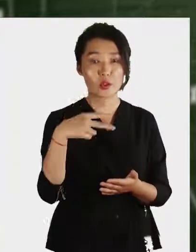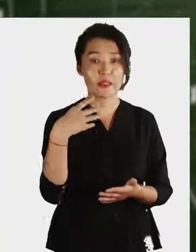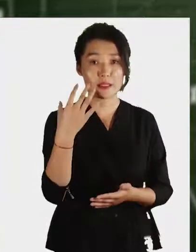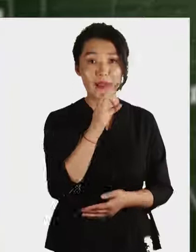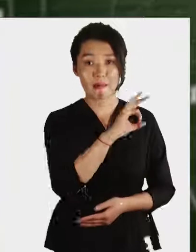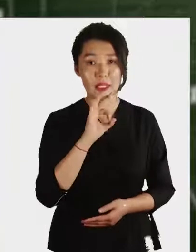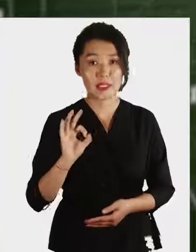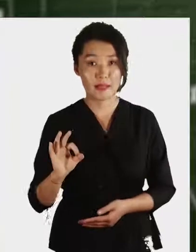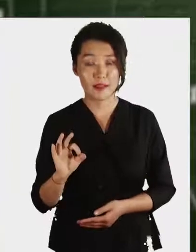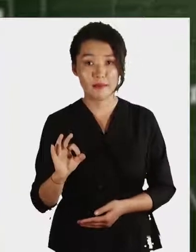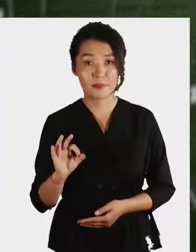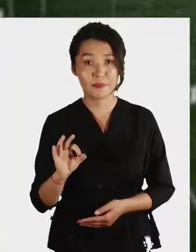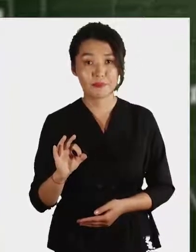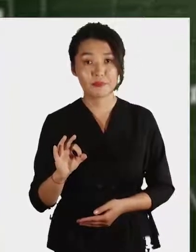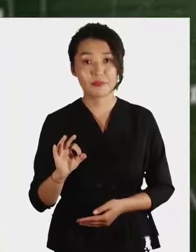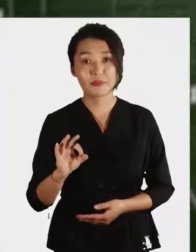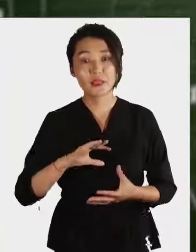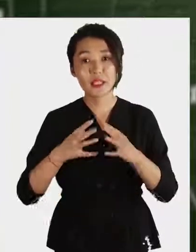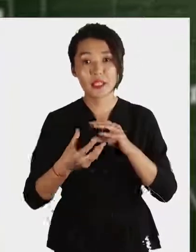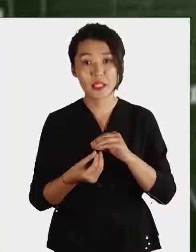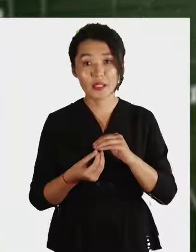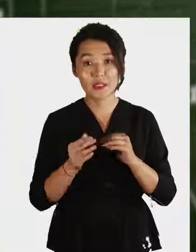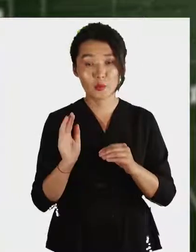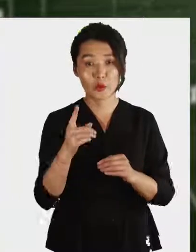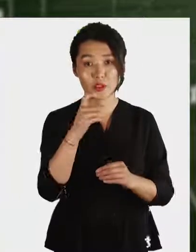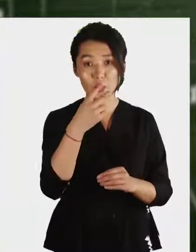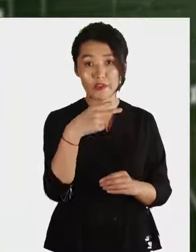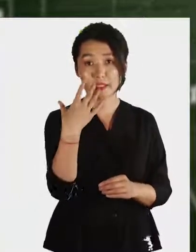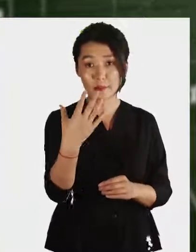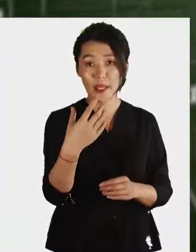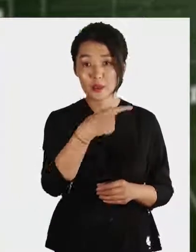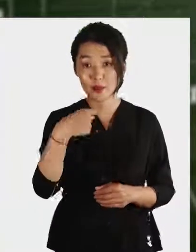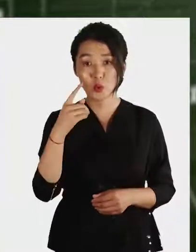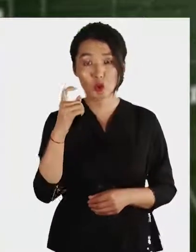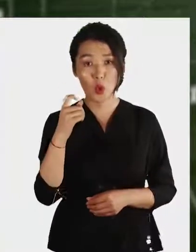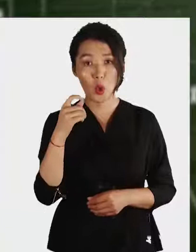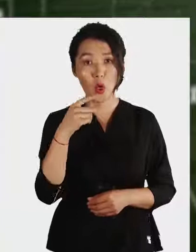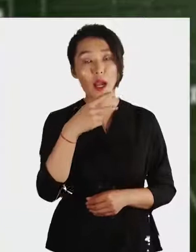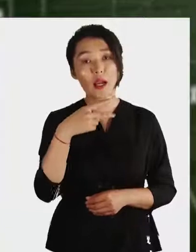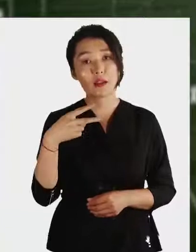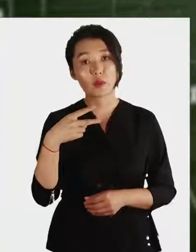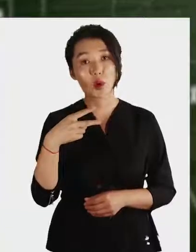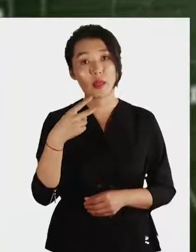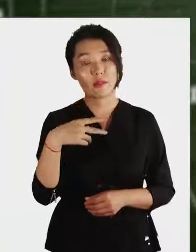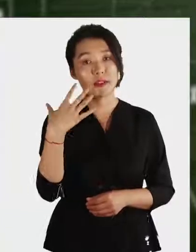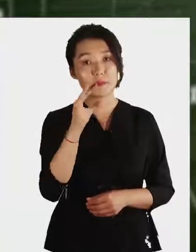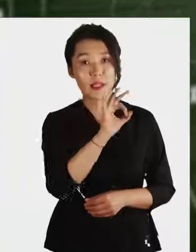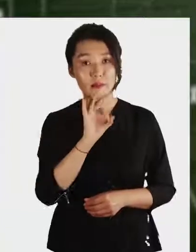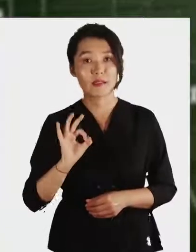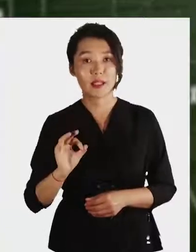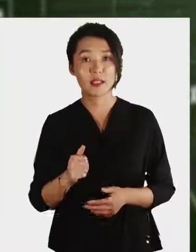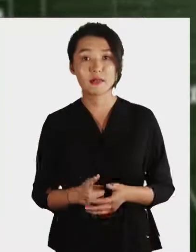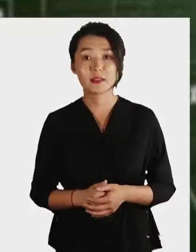100. Получили 125%. И разность процентов будет 125 минус 100